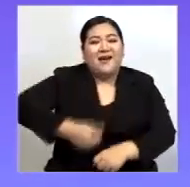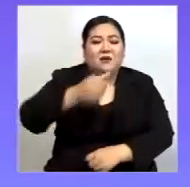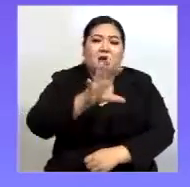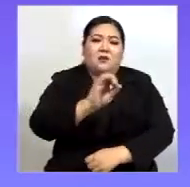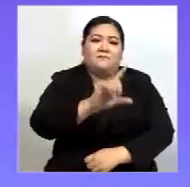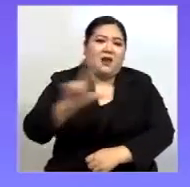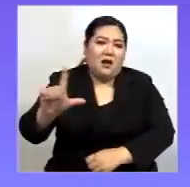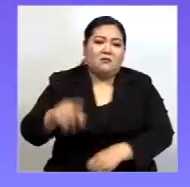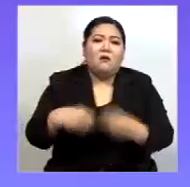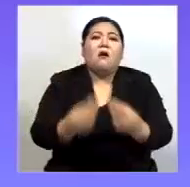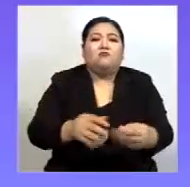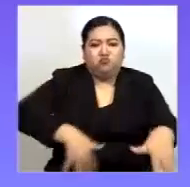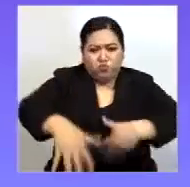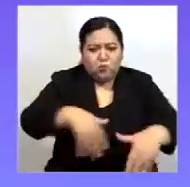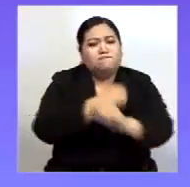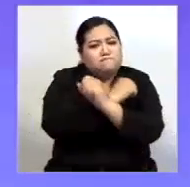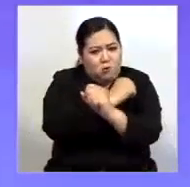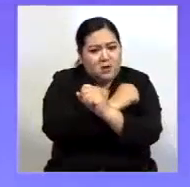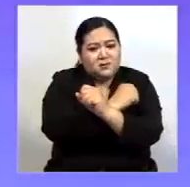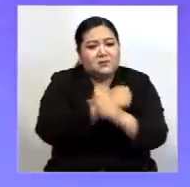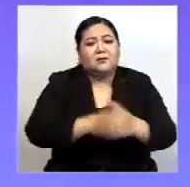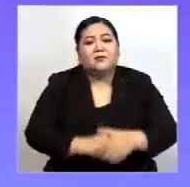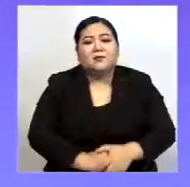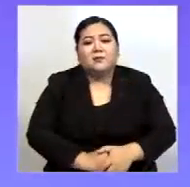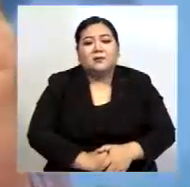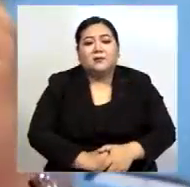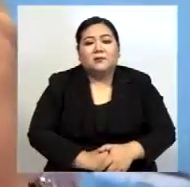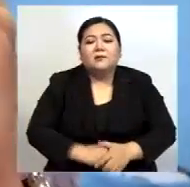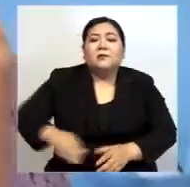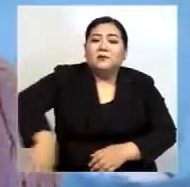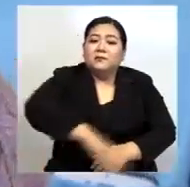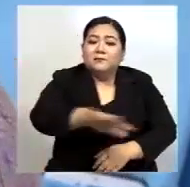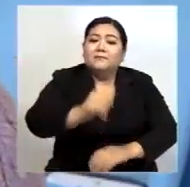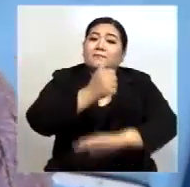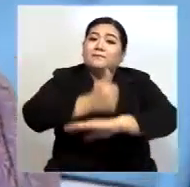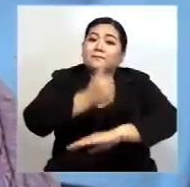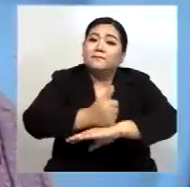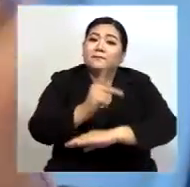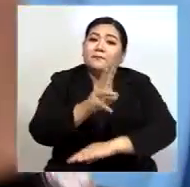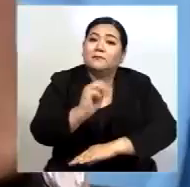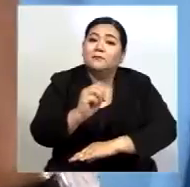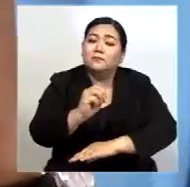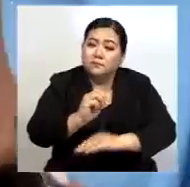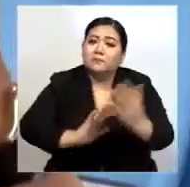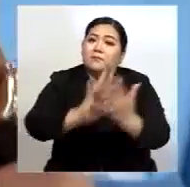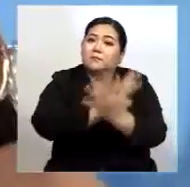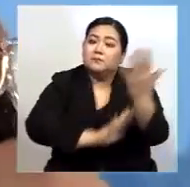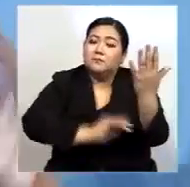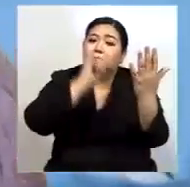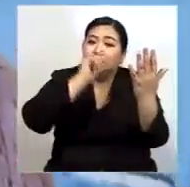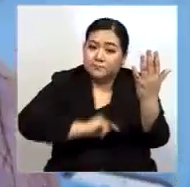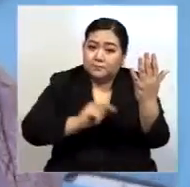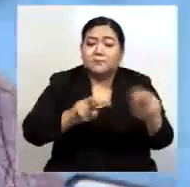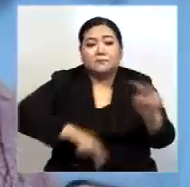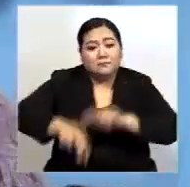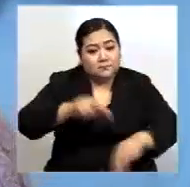เพื่อป้องกันโรคให้กับพี่น้องประชาชนนะครับโดยนายประยูรรัตนเสนีอธิบดีกรมส่งเสริมการปกครองท้องถิ่นก็ได้ลงพื้น